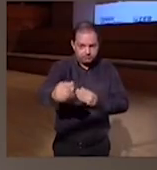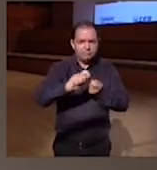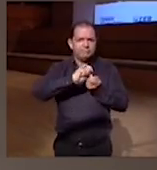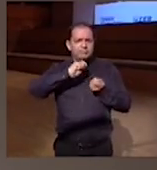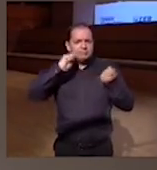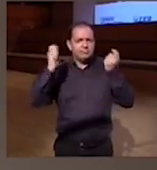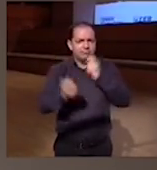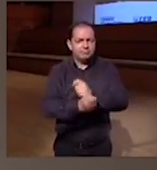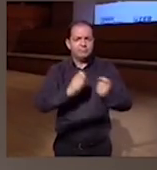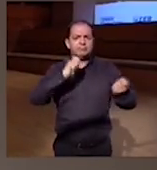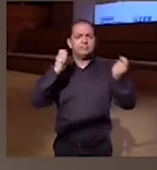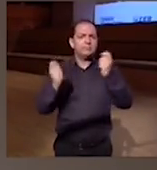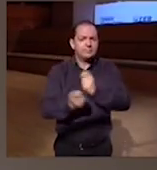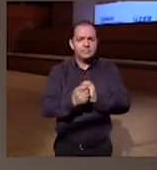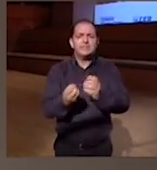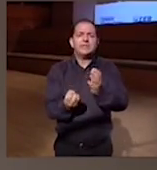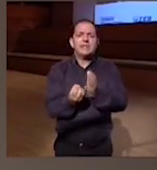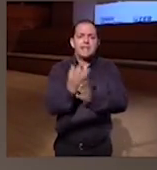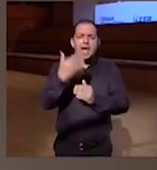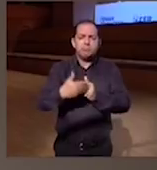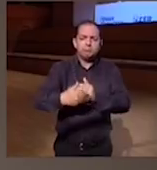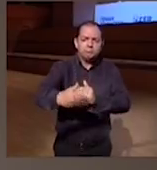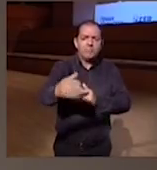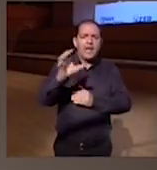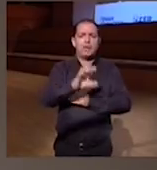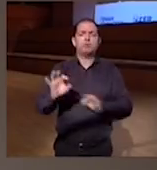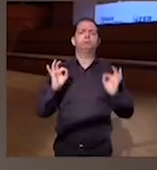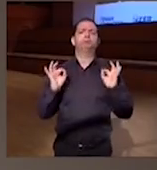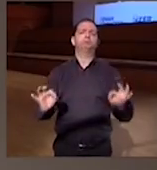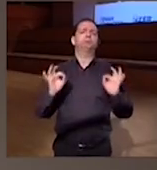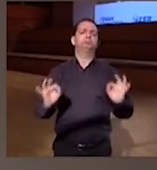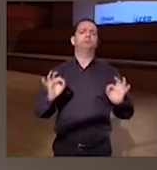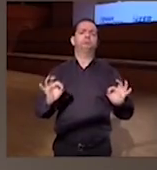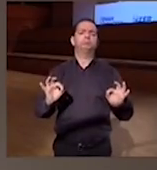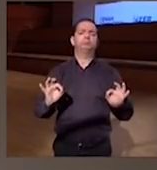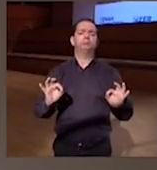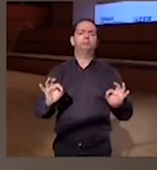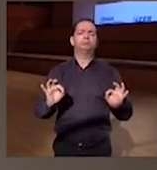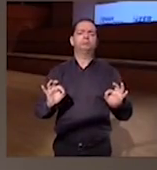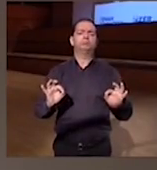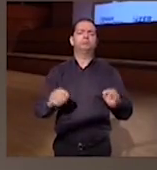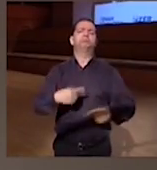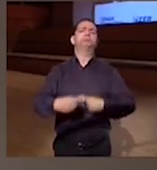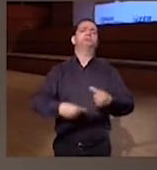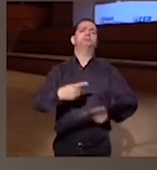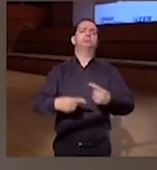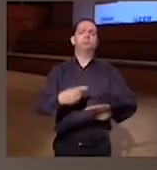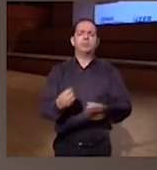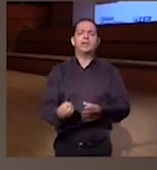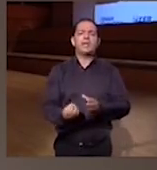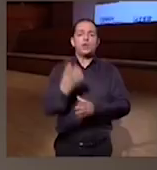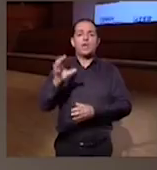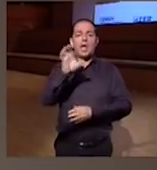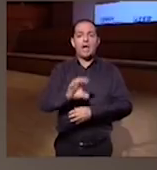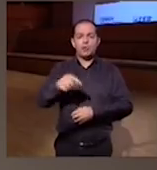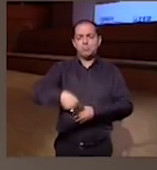θα ονομάζαμε μια νέα κανονικότητα και σε μια νέα μέρα για τη χώρα και τις